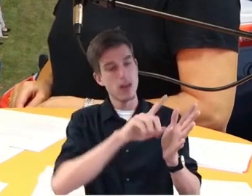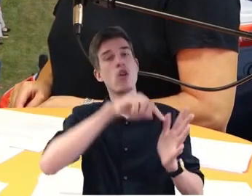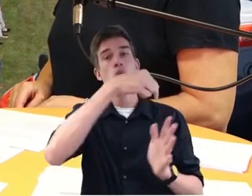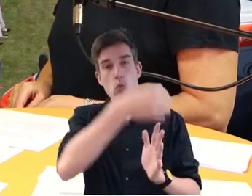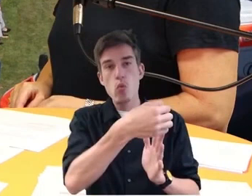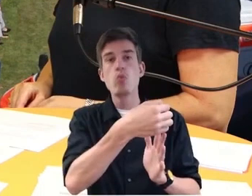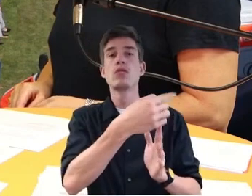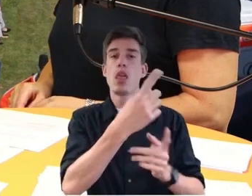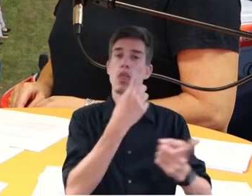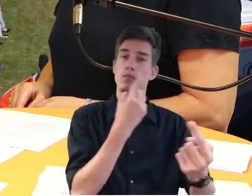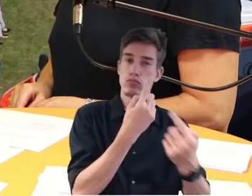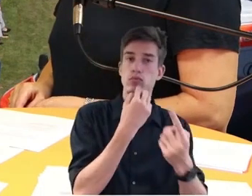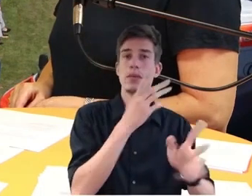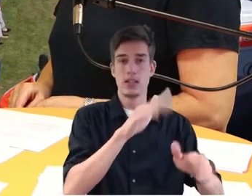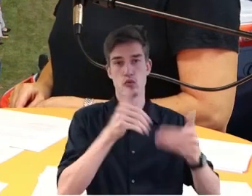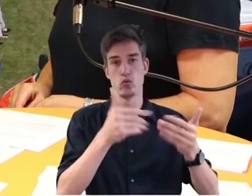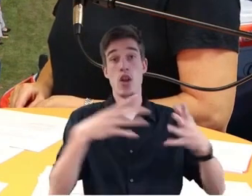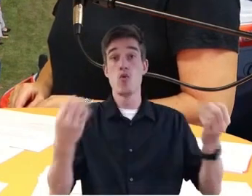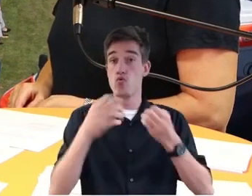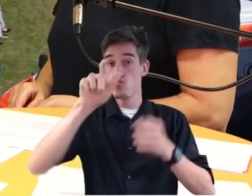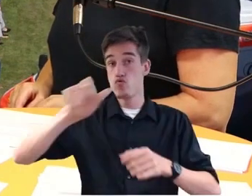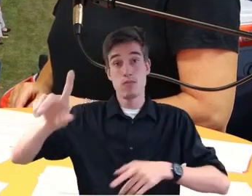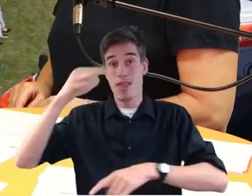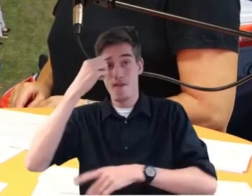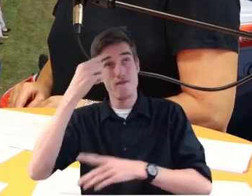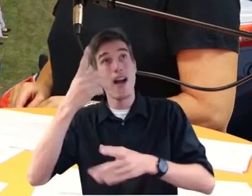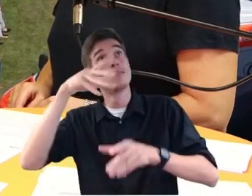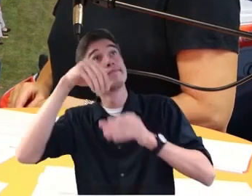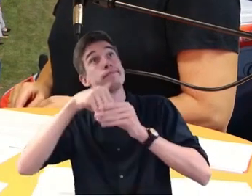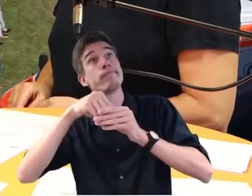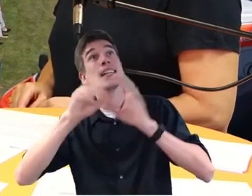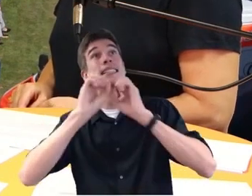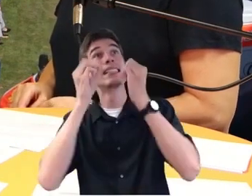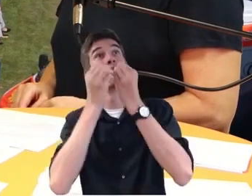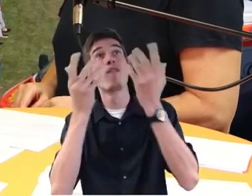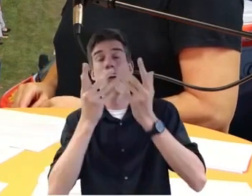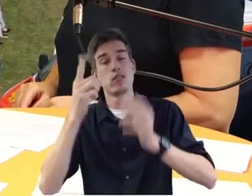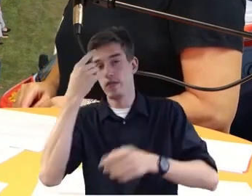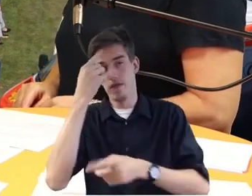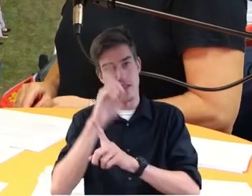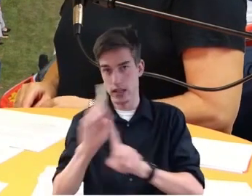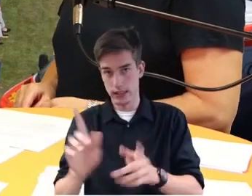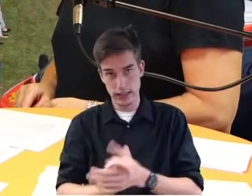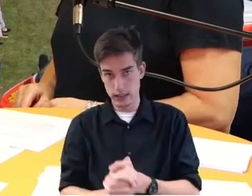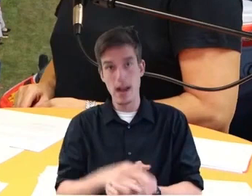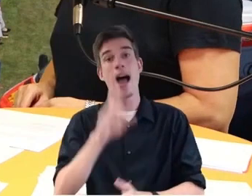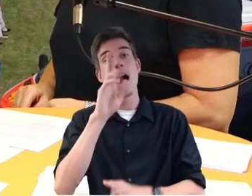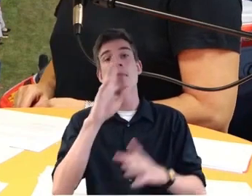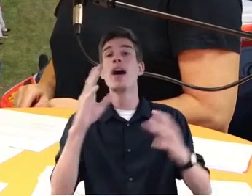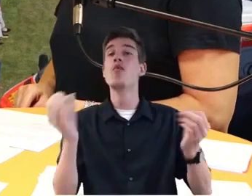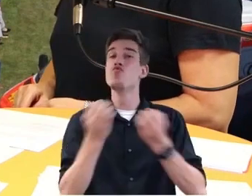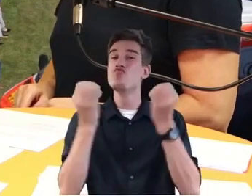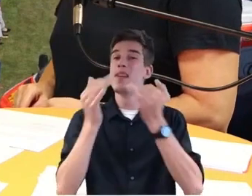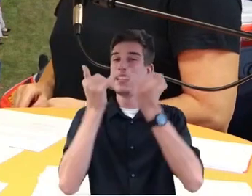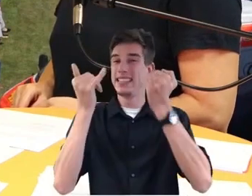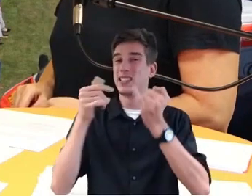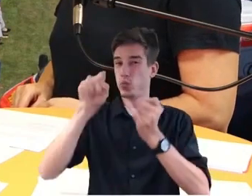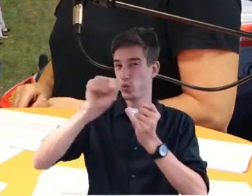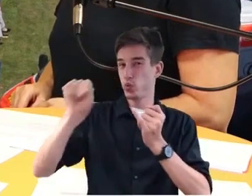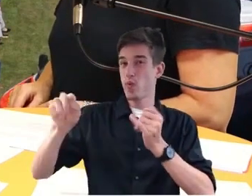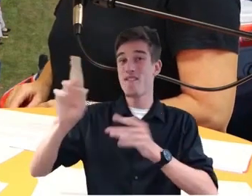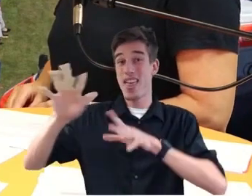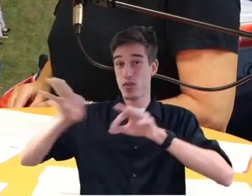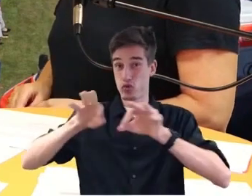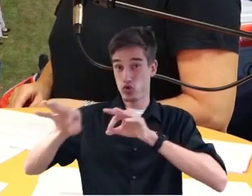abgestimmt das heißt die übenden wissen nicht was in der übung passiert aber die personen aus den übenden institutionen dient die das ganze